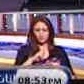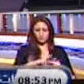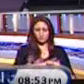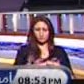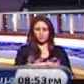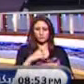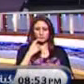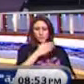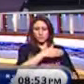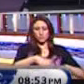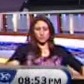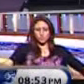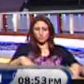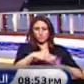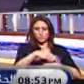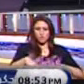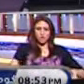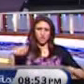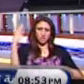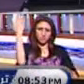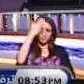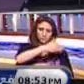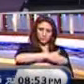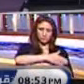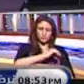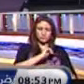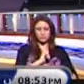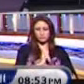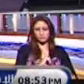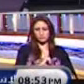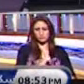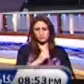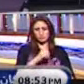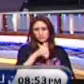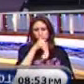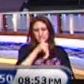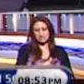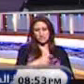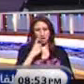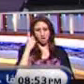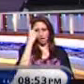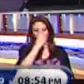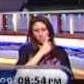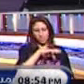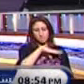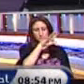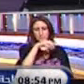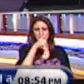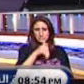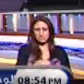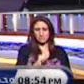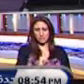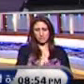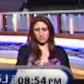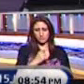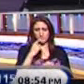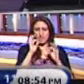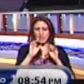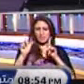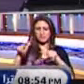بقطع الطريق الزراعي القريبة الإسكندرية، وكان هناك حالة من الغضب لدى الأهالي لمطالبتهم